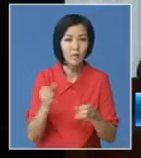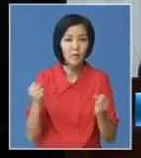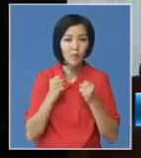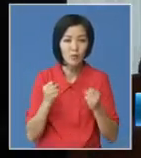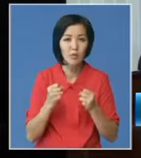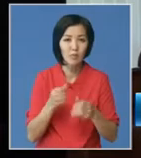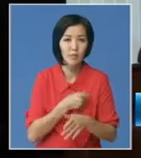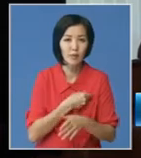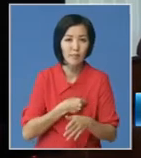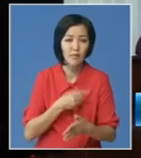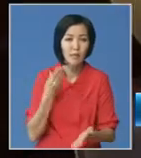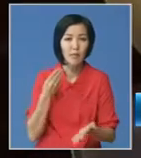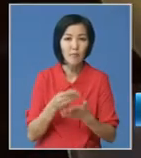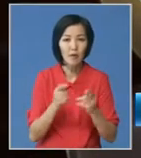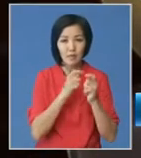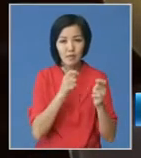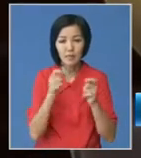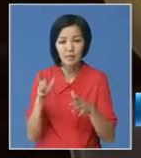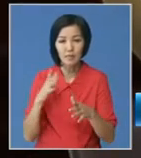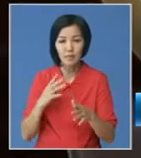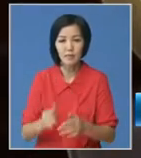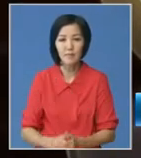олардың бапкерлеріне бағалы сыйлықтар табыстады.